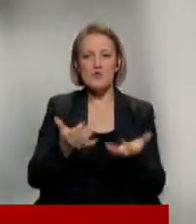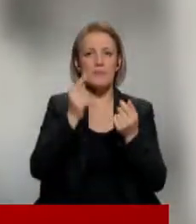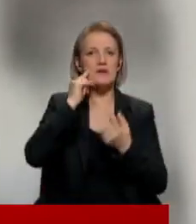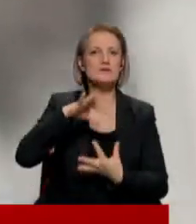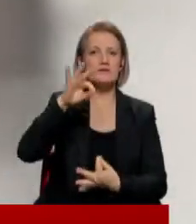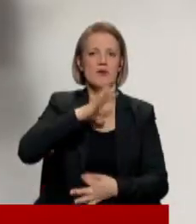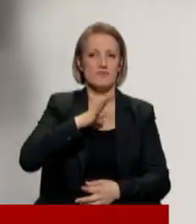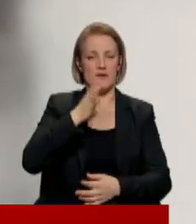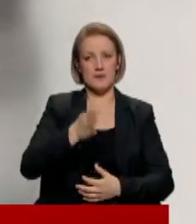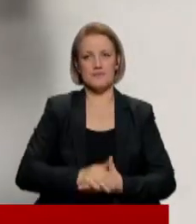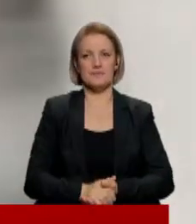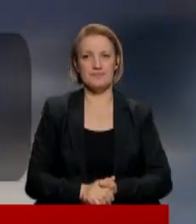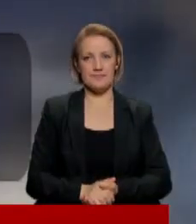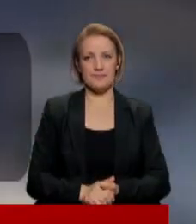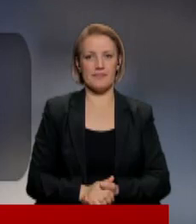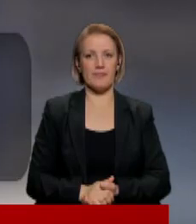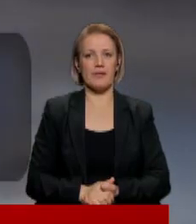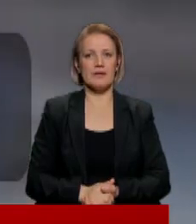bekleyenler var. Sesimi duyan var mı?